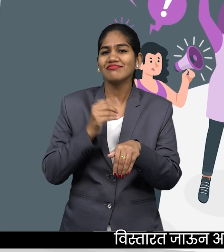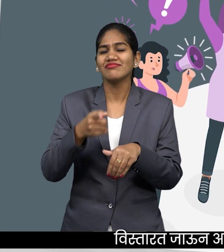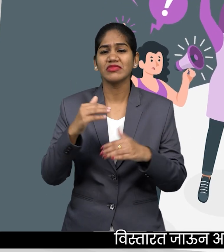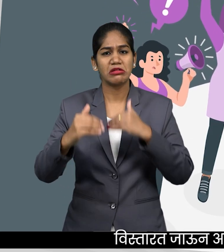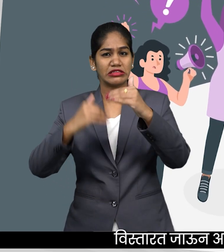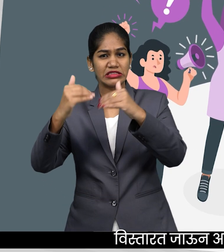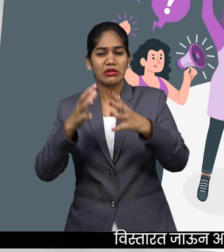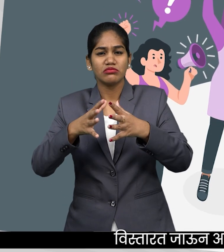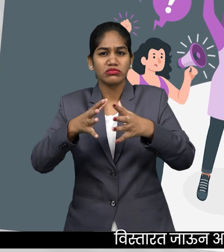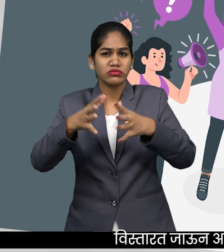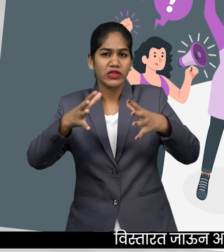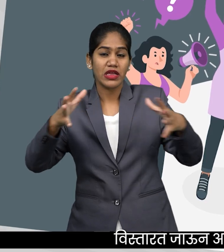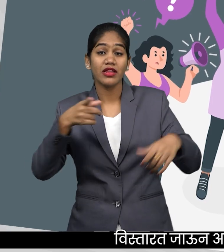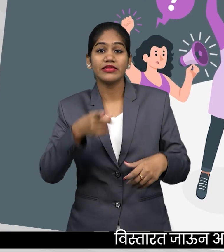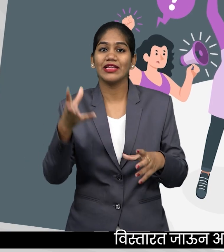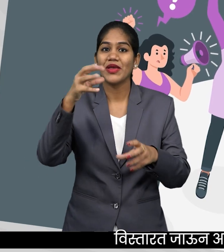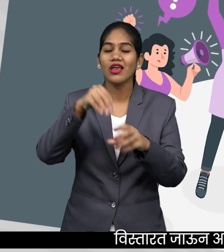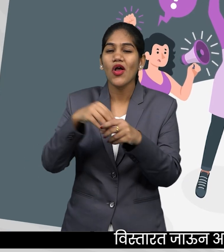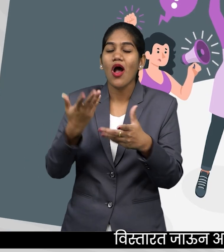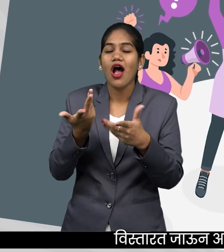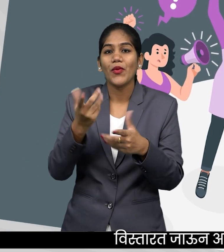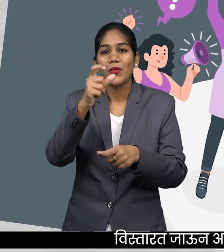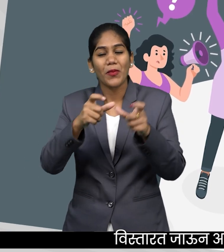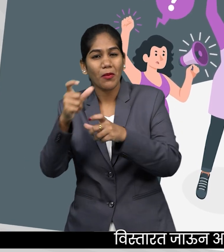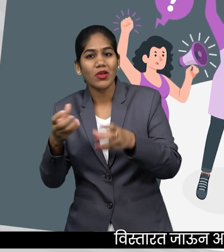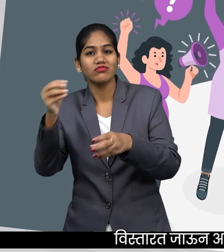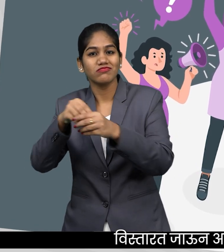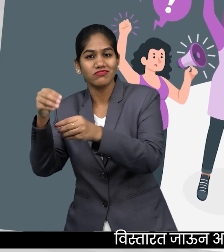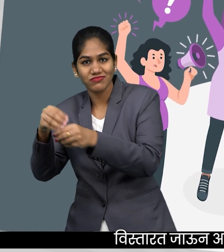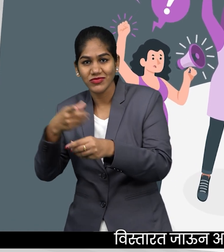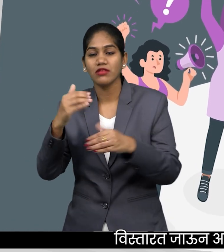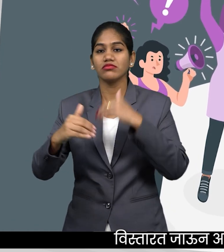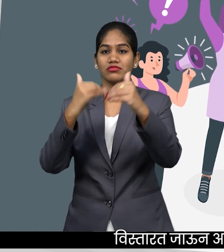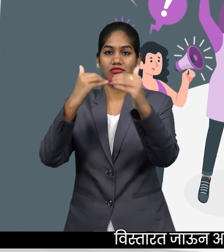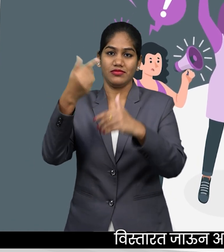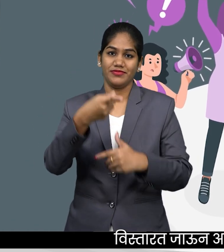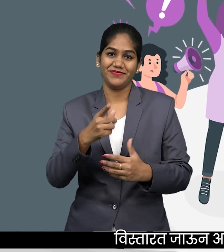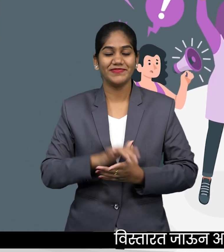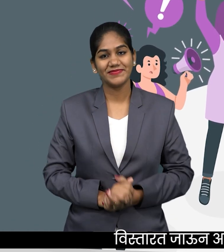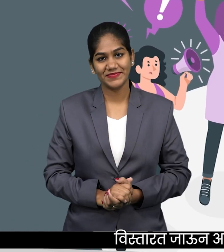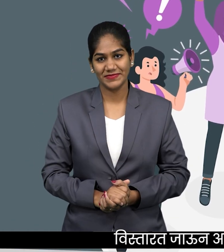विस्तारतात जाऊन अधिकाधिक लोकांना सामावून घेतले.